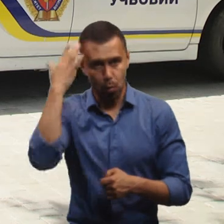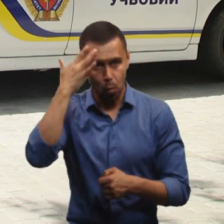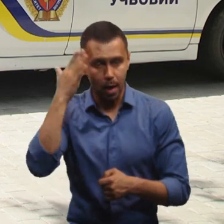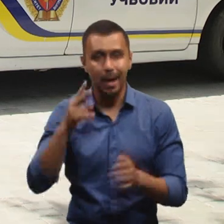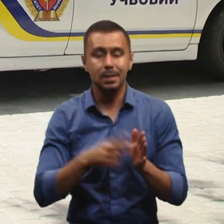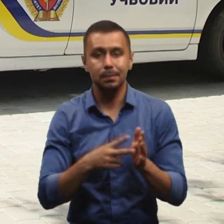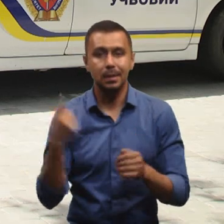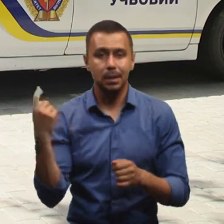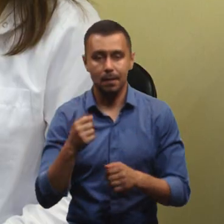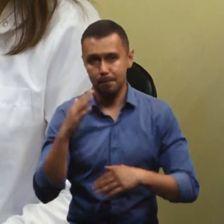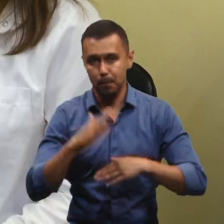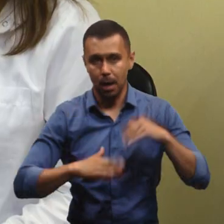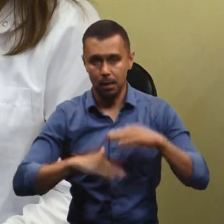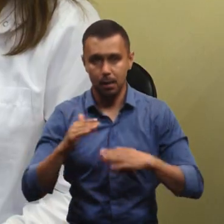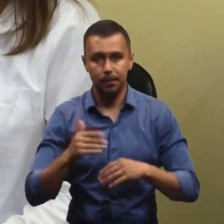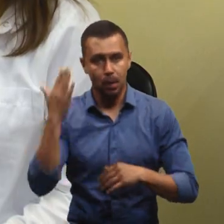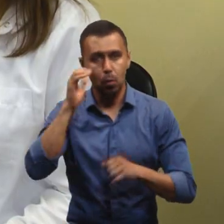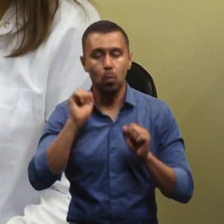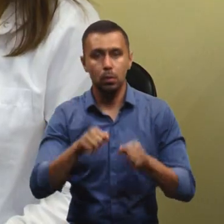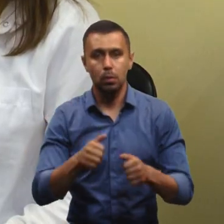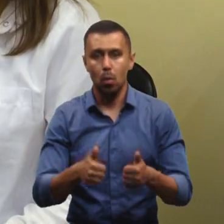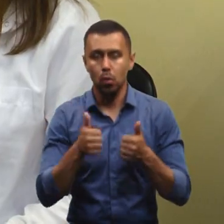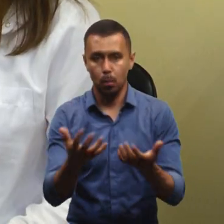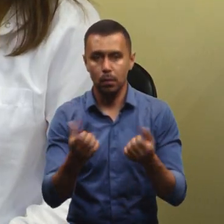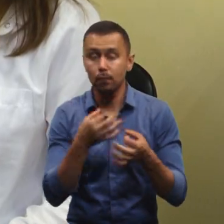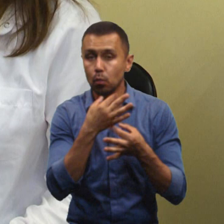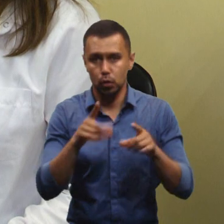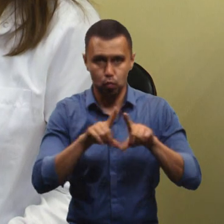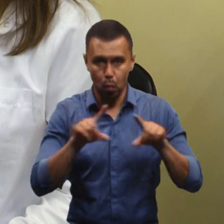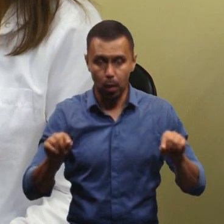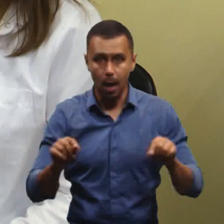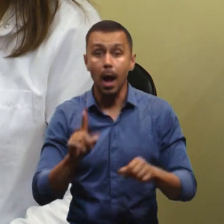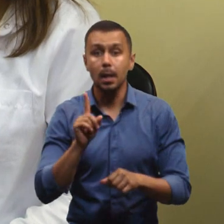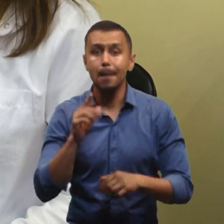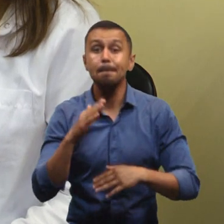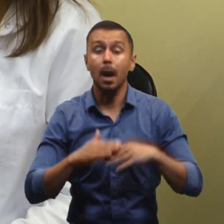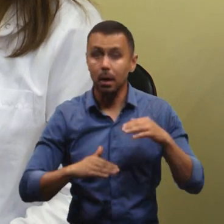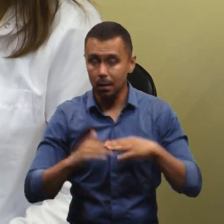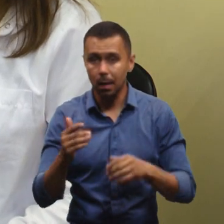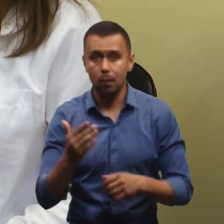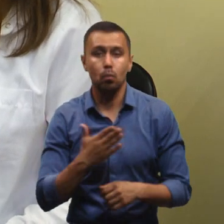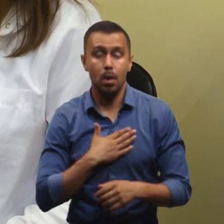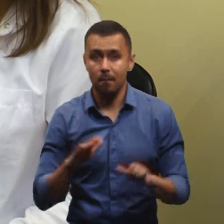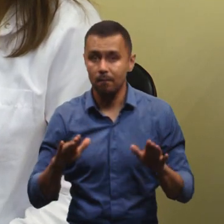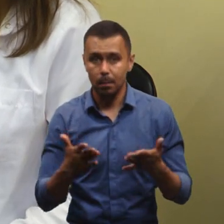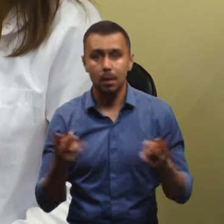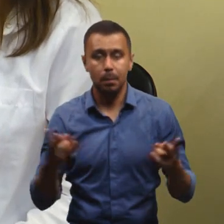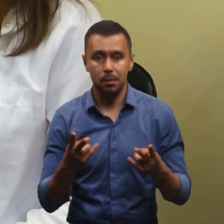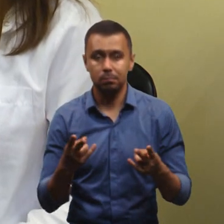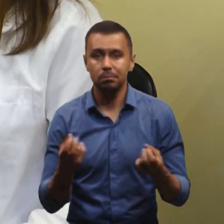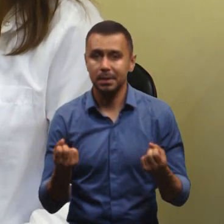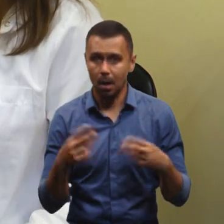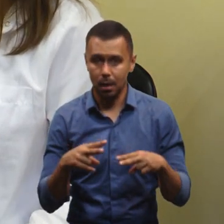7 тижнів – це практика. Теорію можна хорошо отримати в будь-якій школі, але практика у моєму випадку потребується